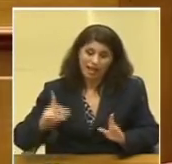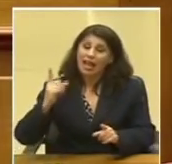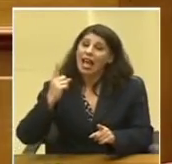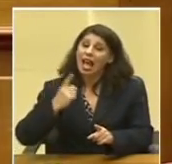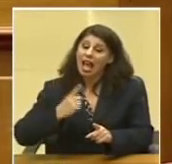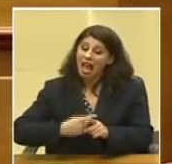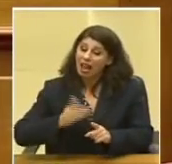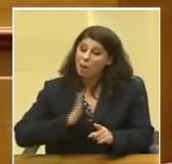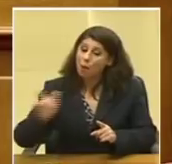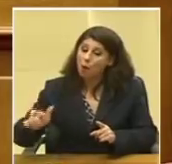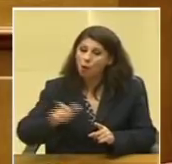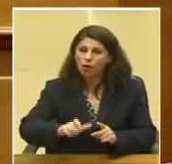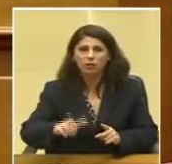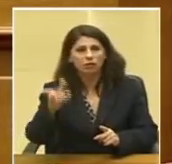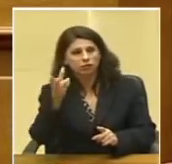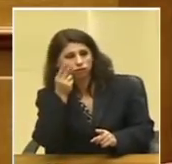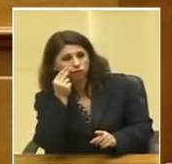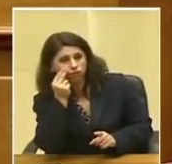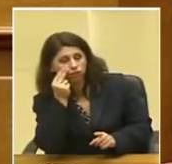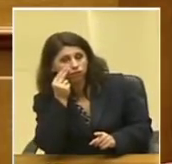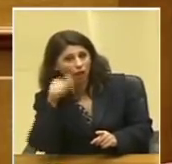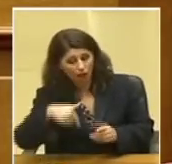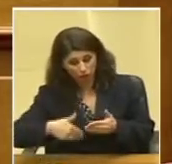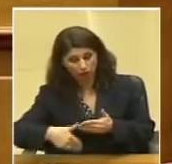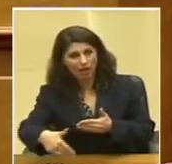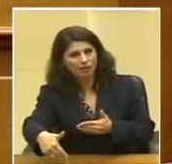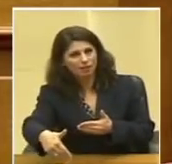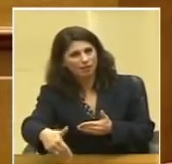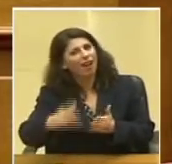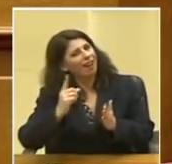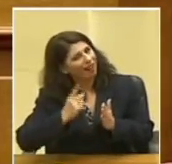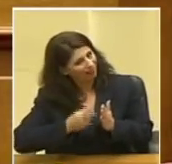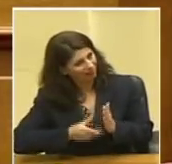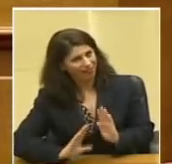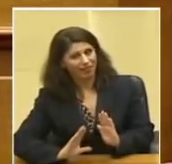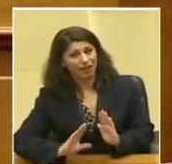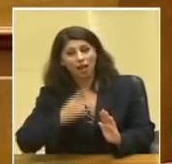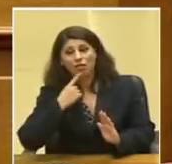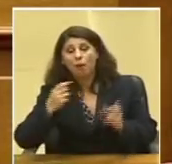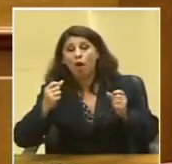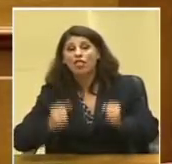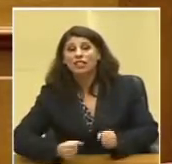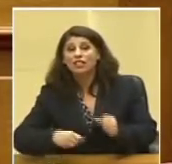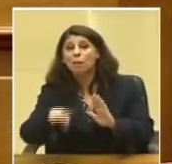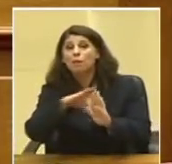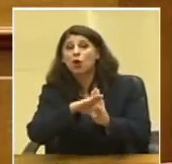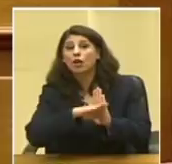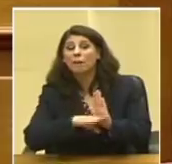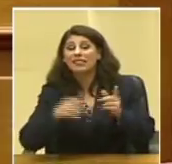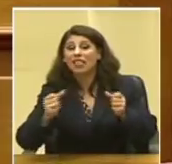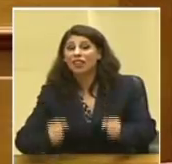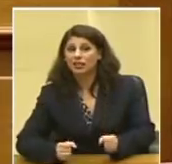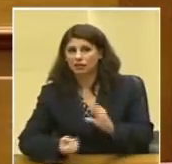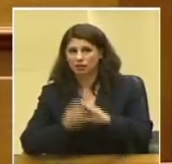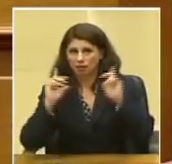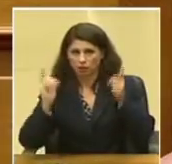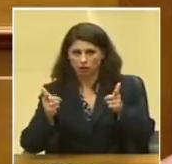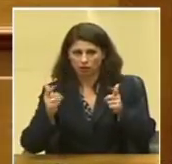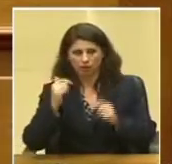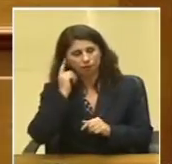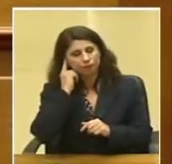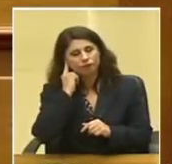αυτό το διάστημα και κρίνει πως κινηθήκαμε όλοι. Θα αναφερθώ στις θέσεις σας, στις προγραμματικές σας θέσεις. Από την άλλη